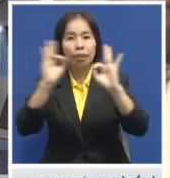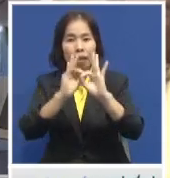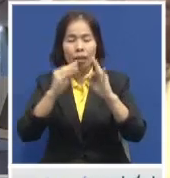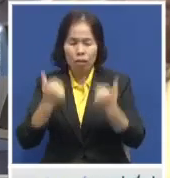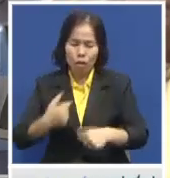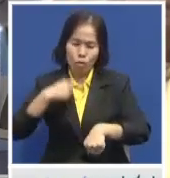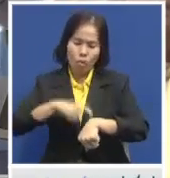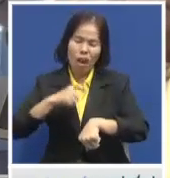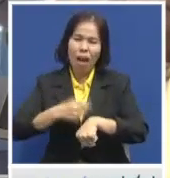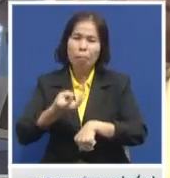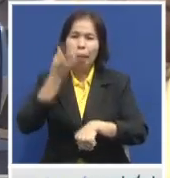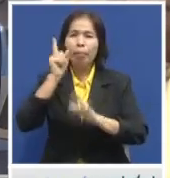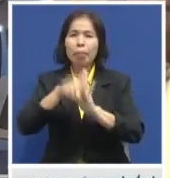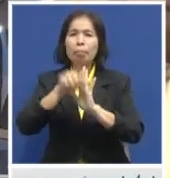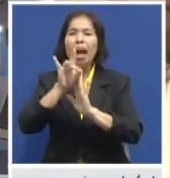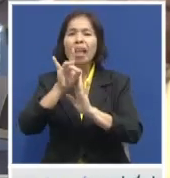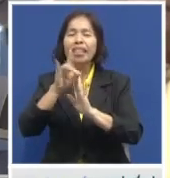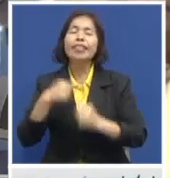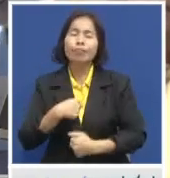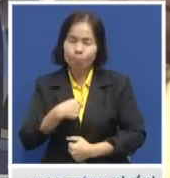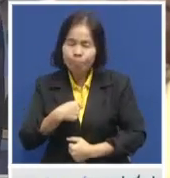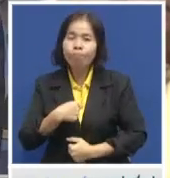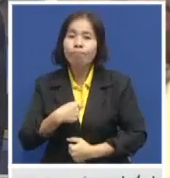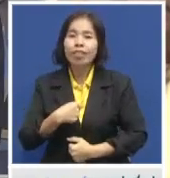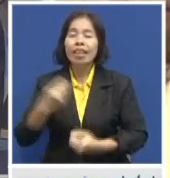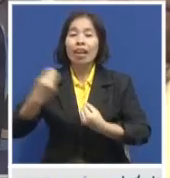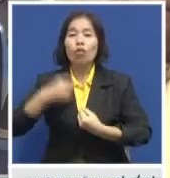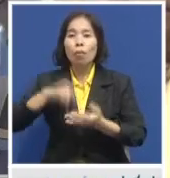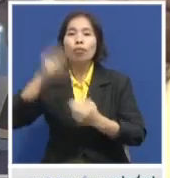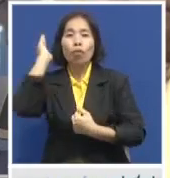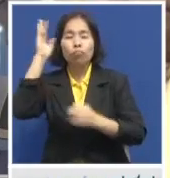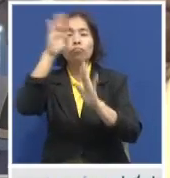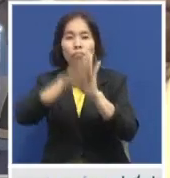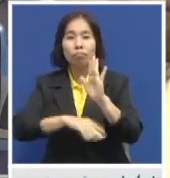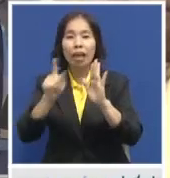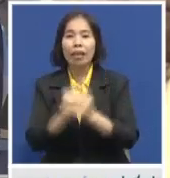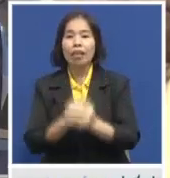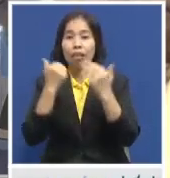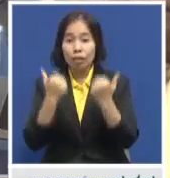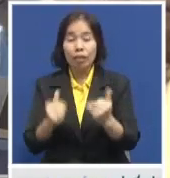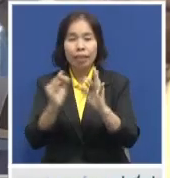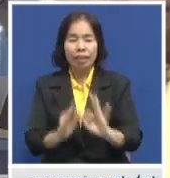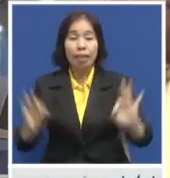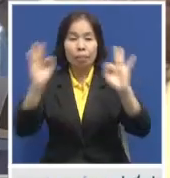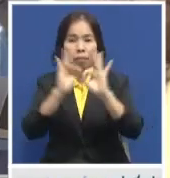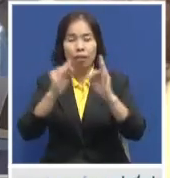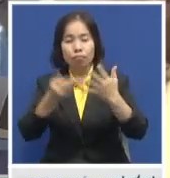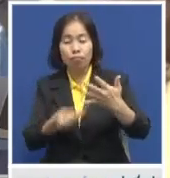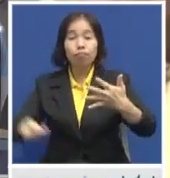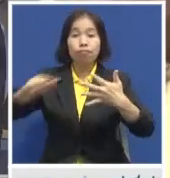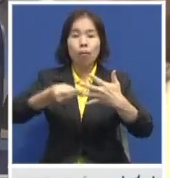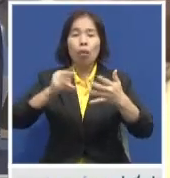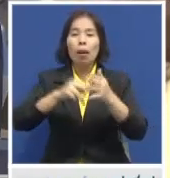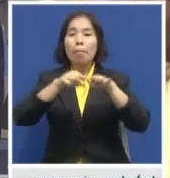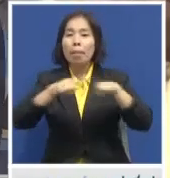ดที่ผมอยากที่จะขอนำเสนอต่อรัฐบาลก็คือถึงเวลาแล้วครับที่เราจะยกระดับมาตรฐานทุ